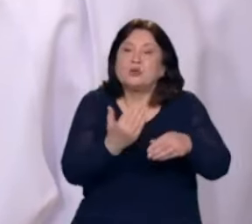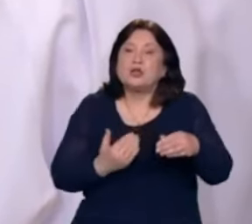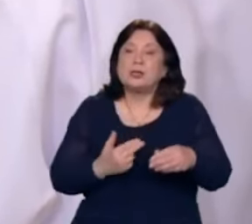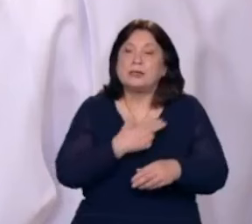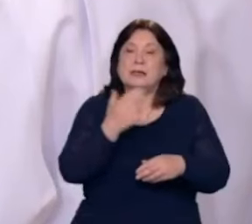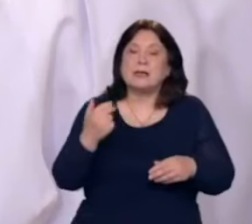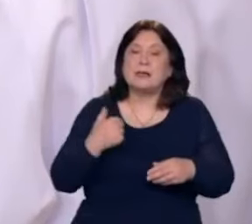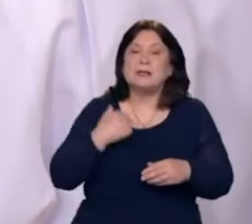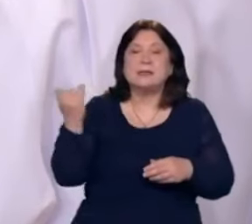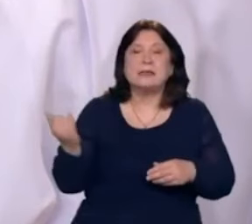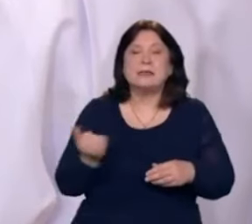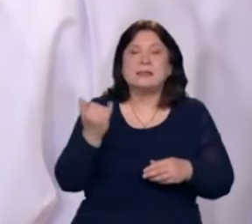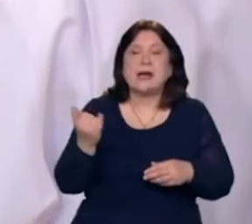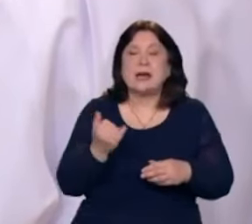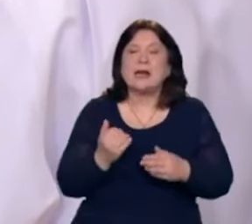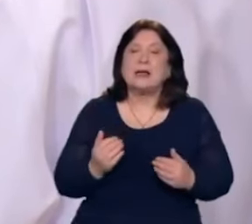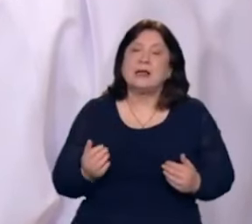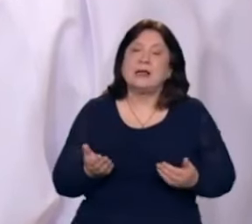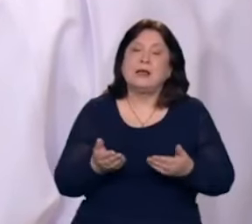stale nam